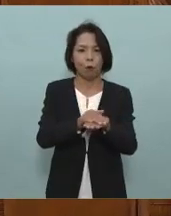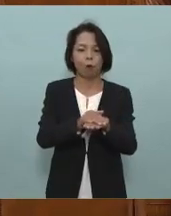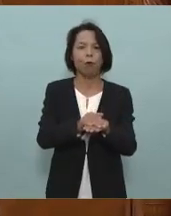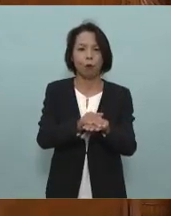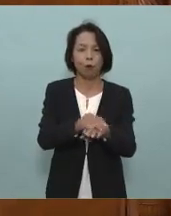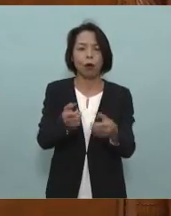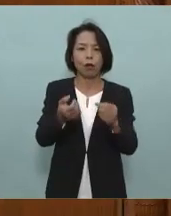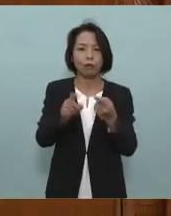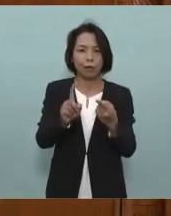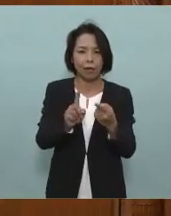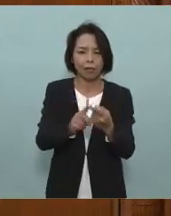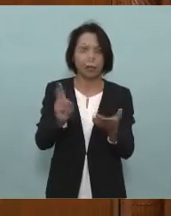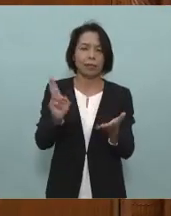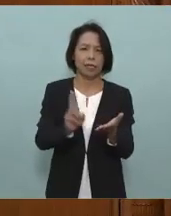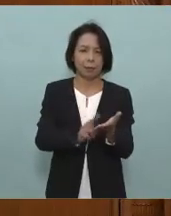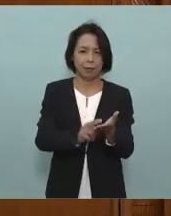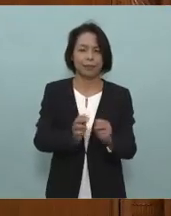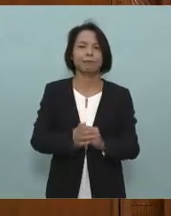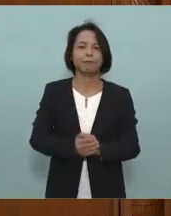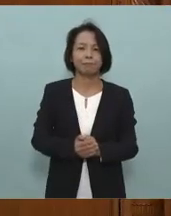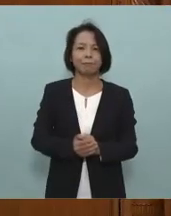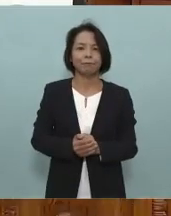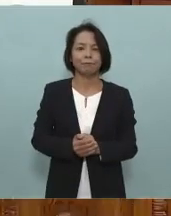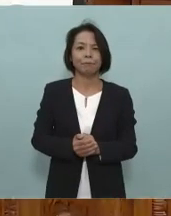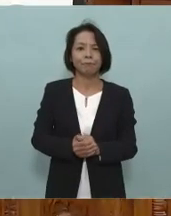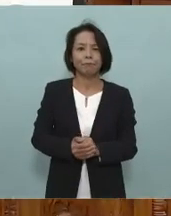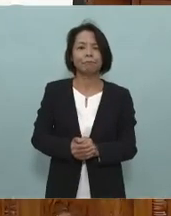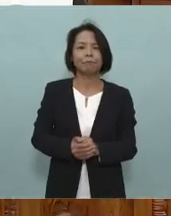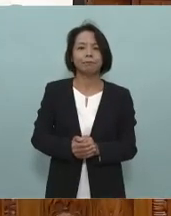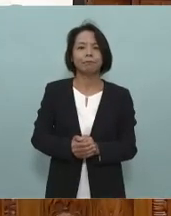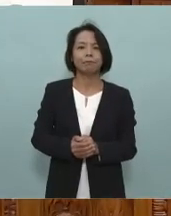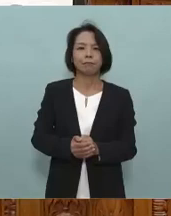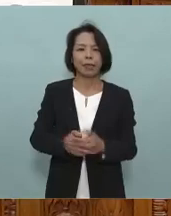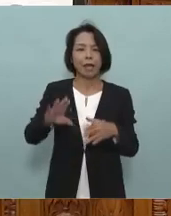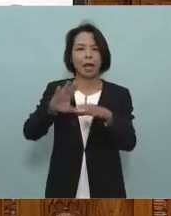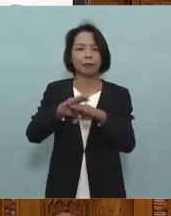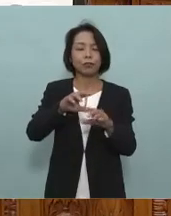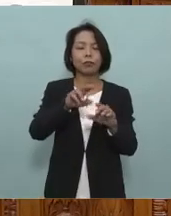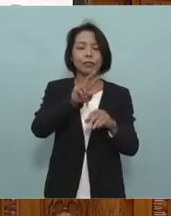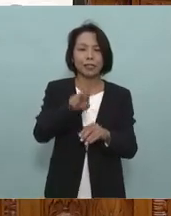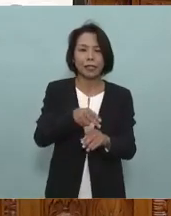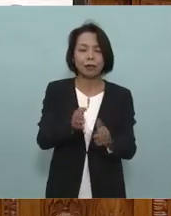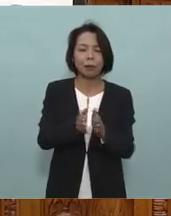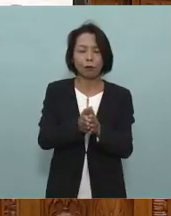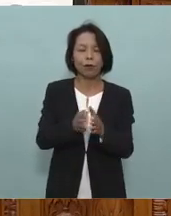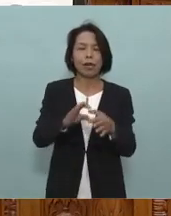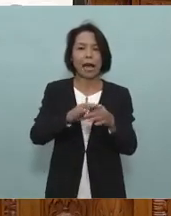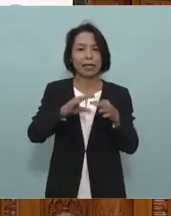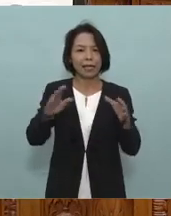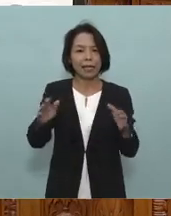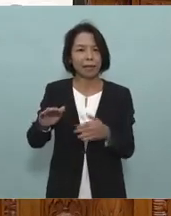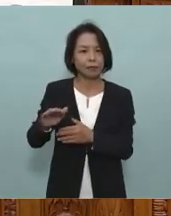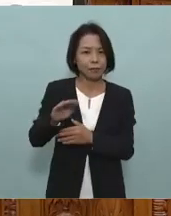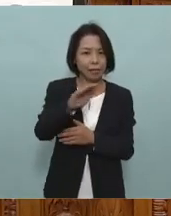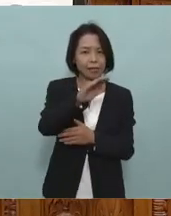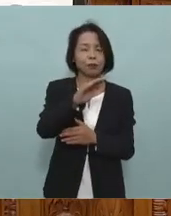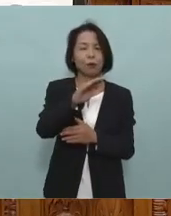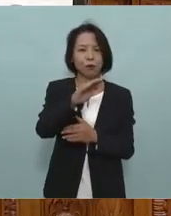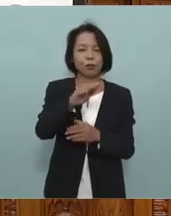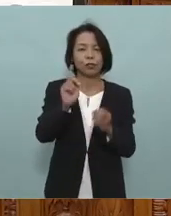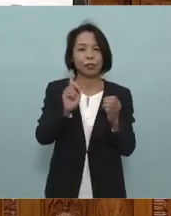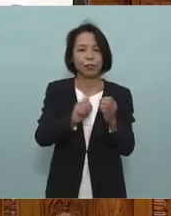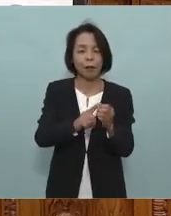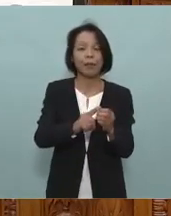に具体化しますまた分離の枠を超えて行う成長分野への大学等